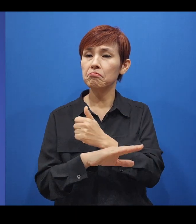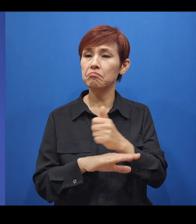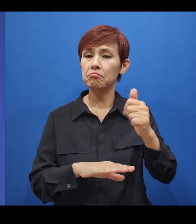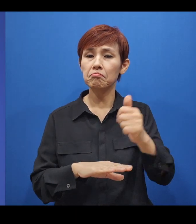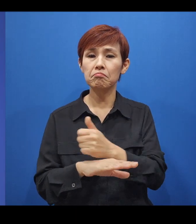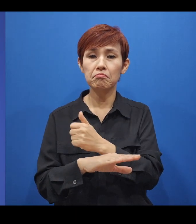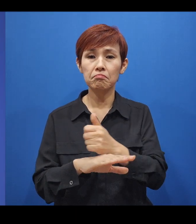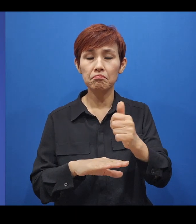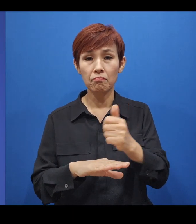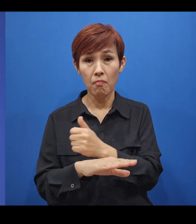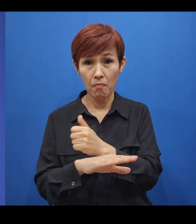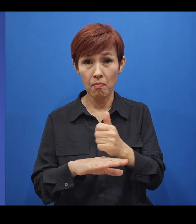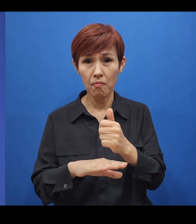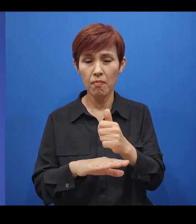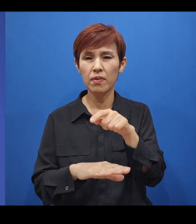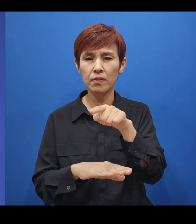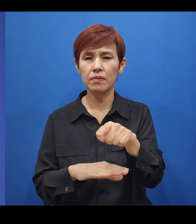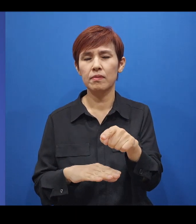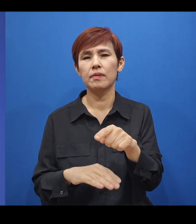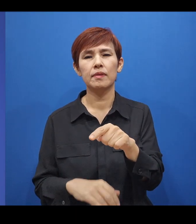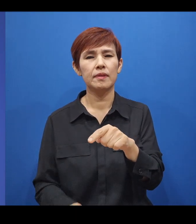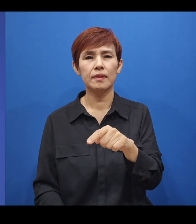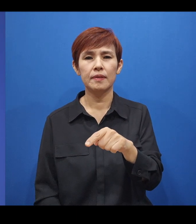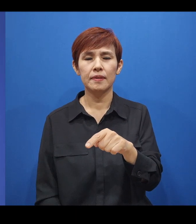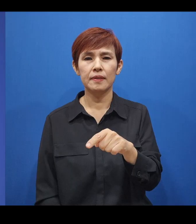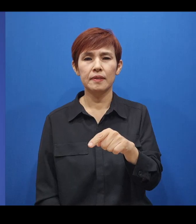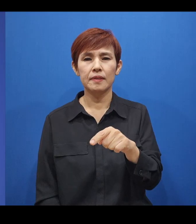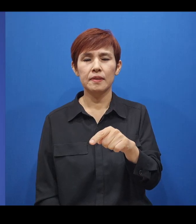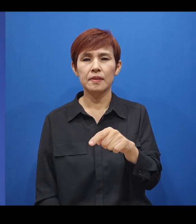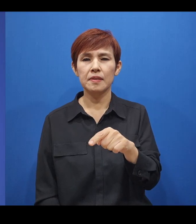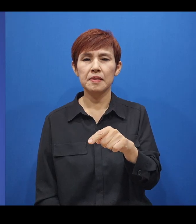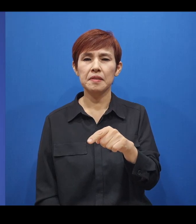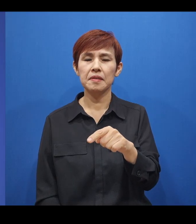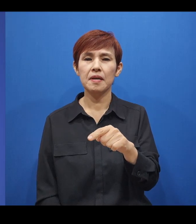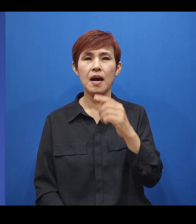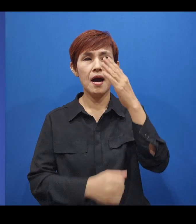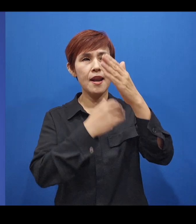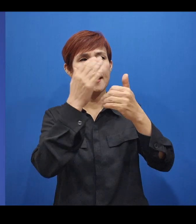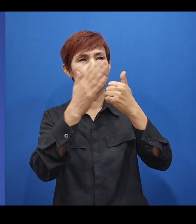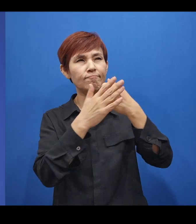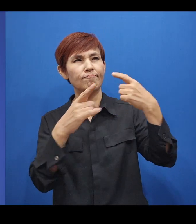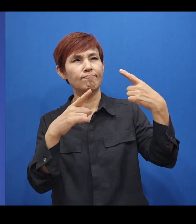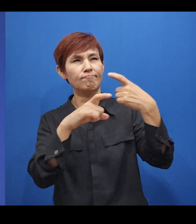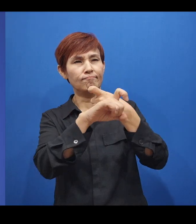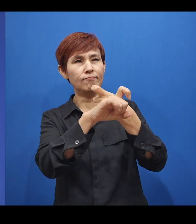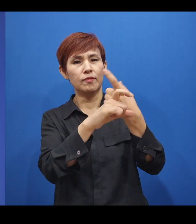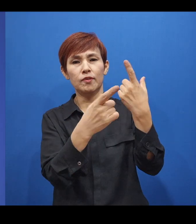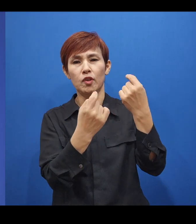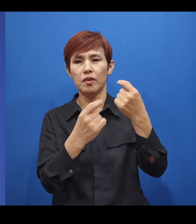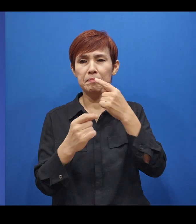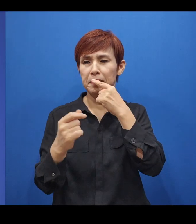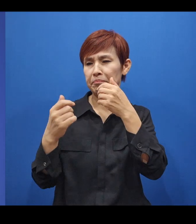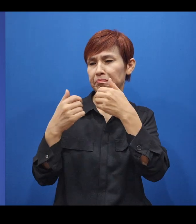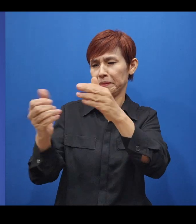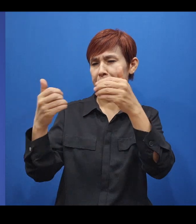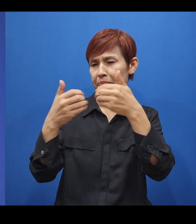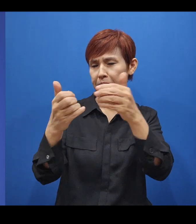이분들은 여전히 육신의 생각에 사로잡혀 있어요. 그래서 하나님과 원수가 된 말들을 교회 안에서 합니다.